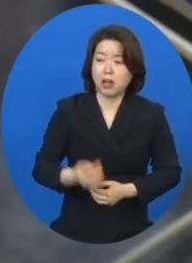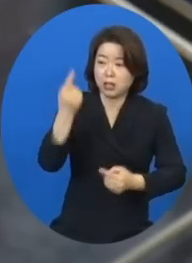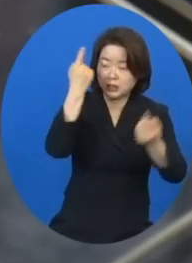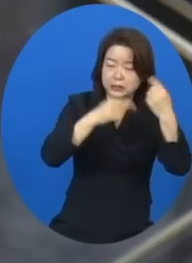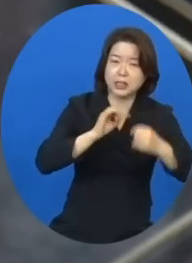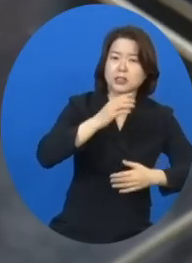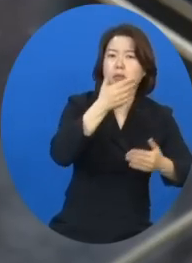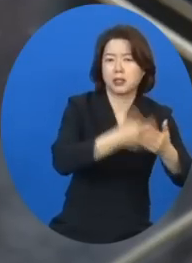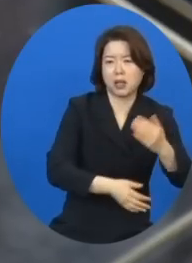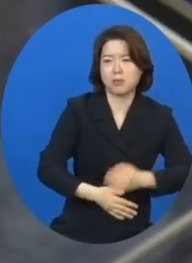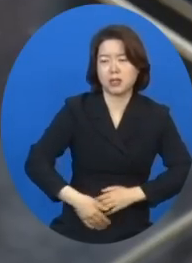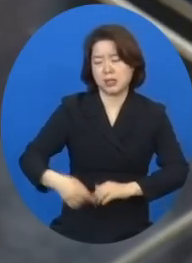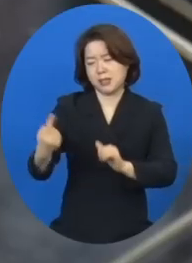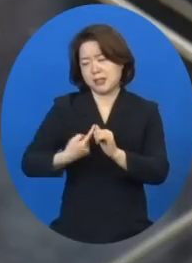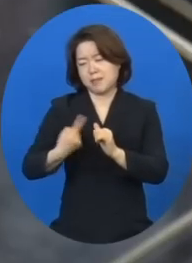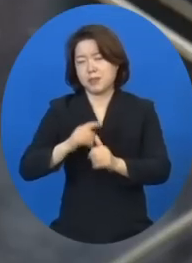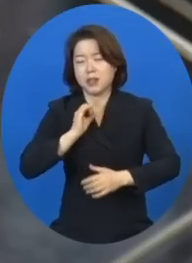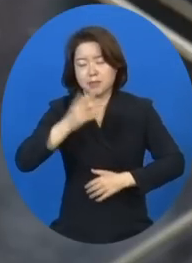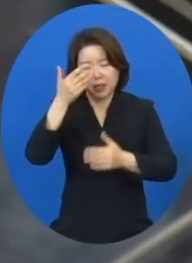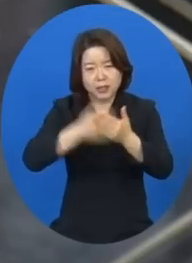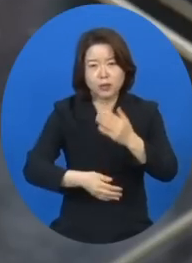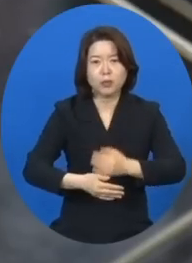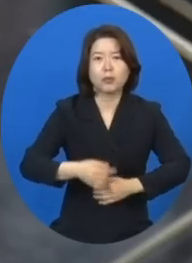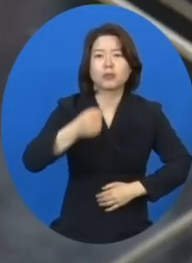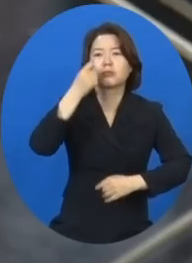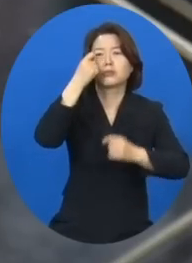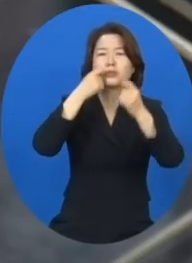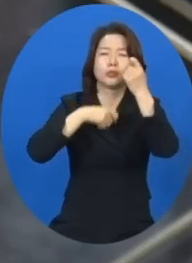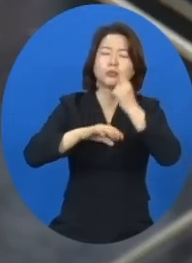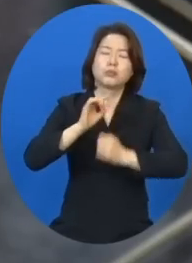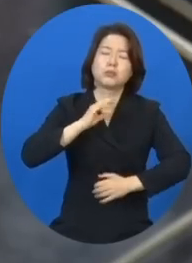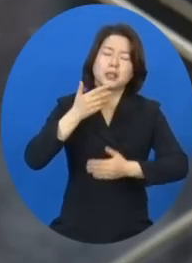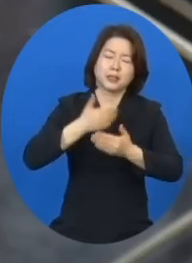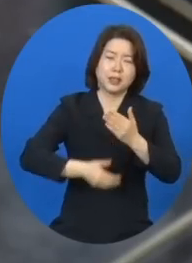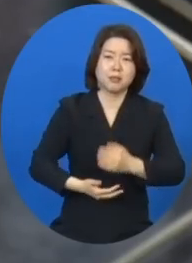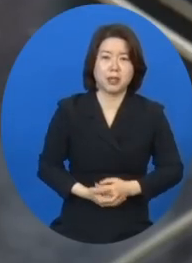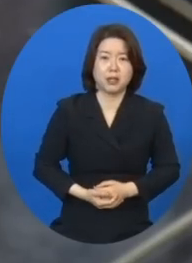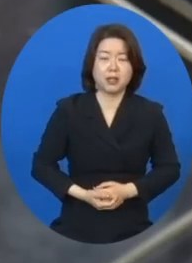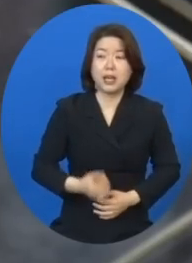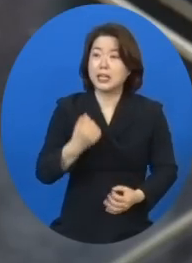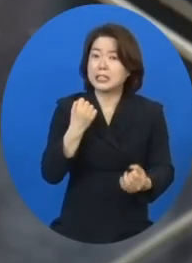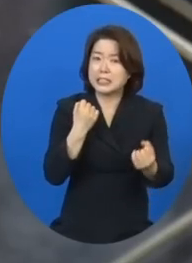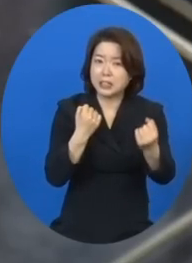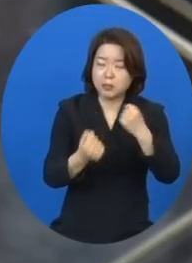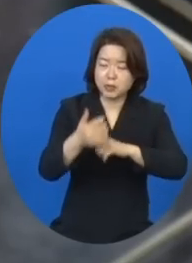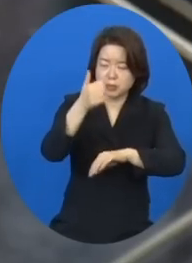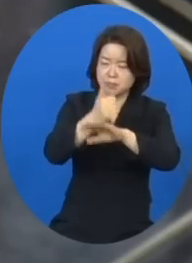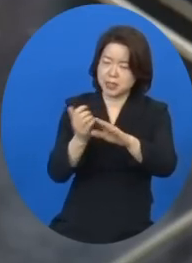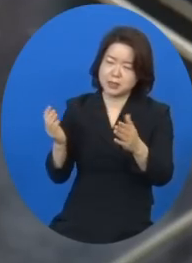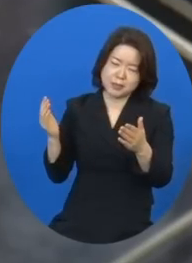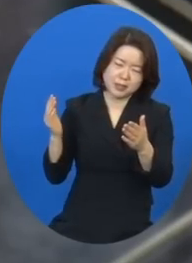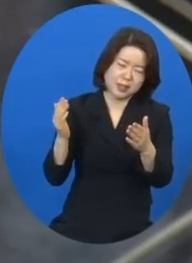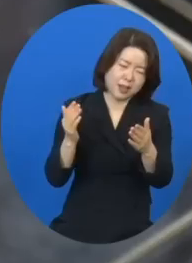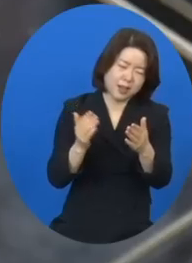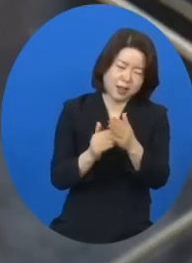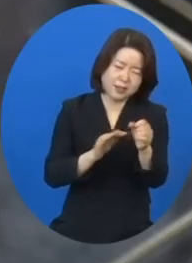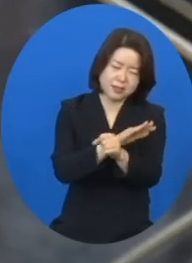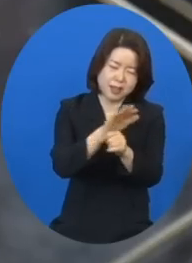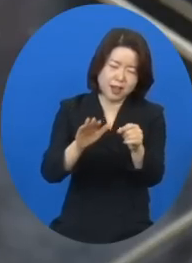남고 눈물만 남더라고요. 그럼에도 끝까지 사랑해야 하는